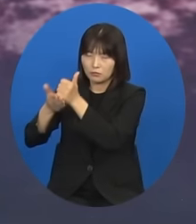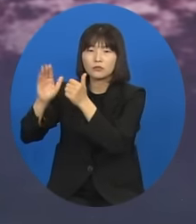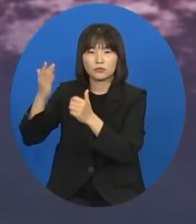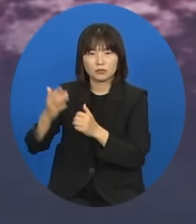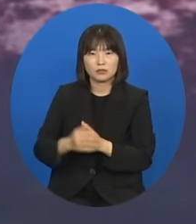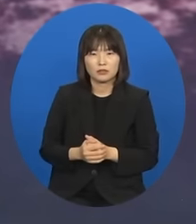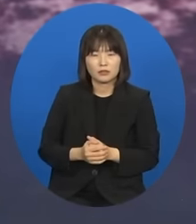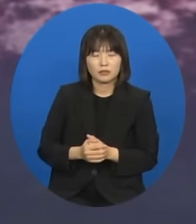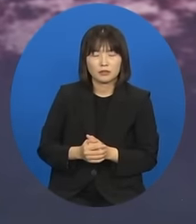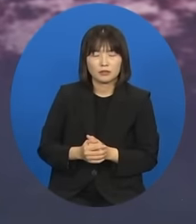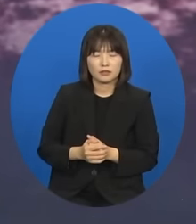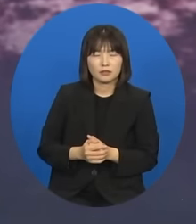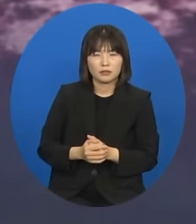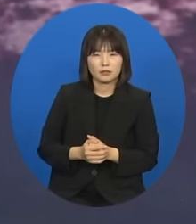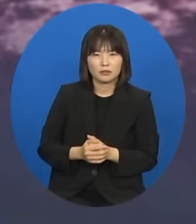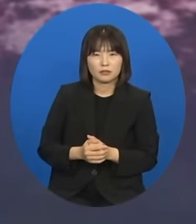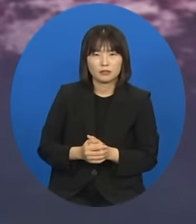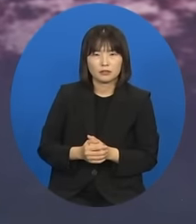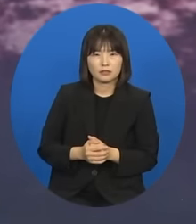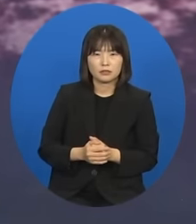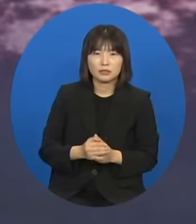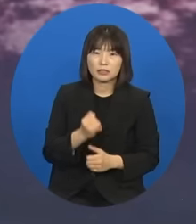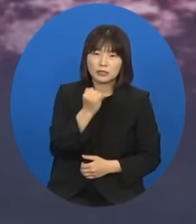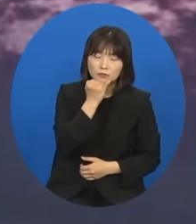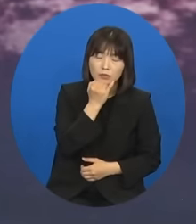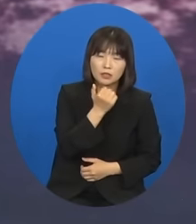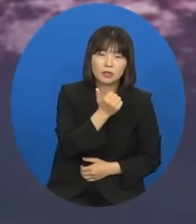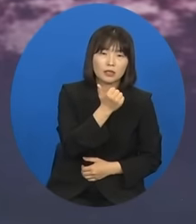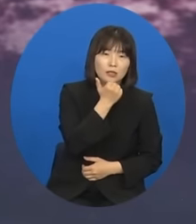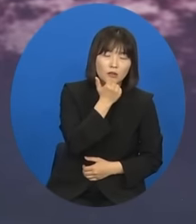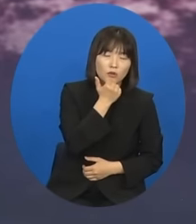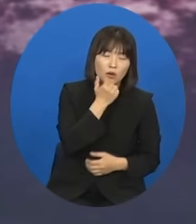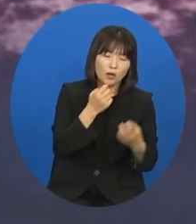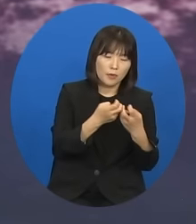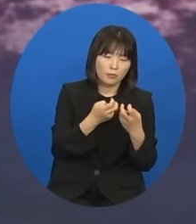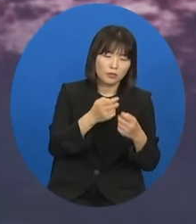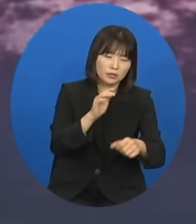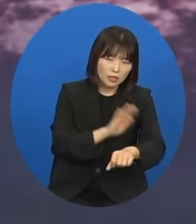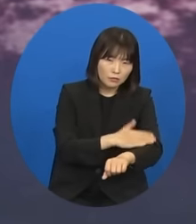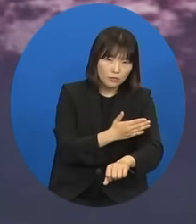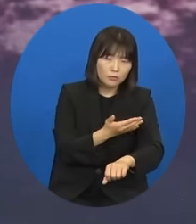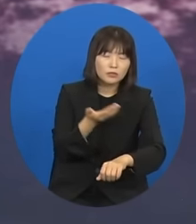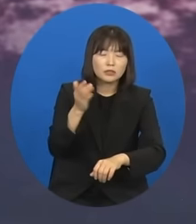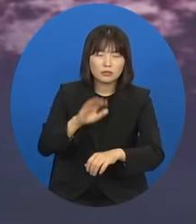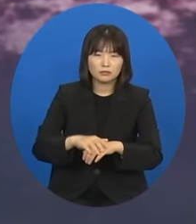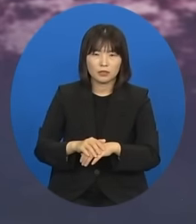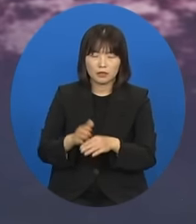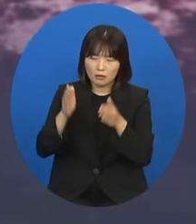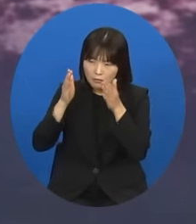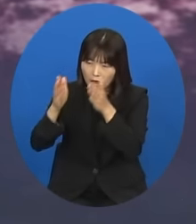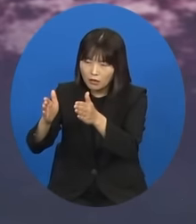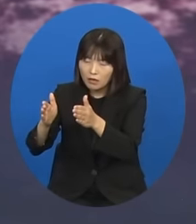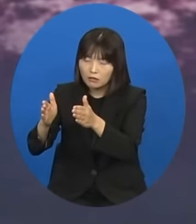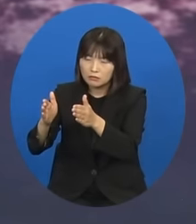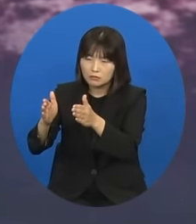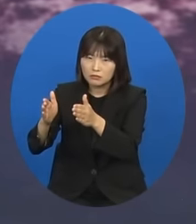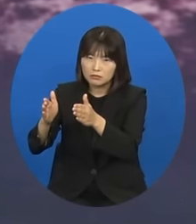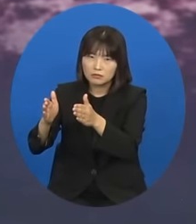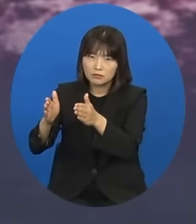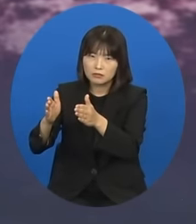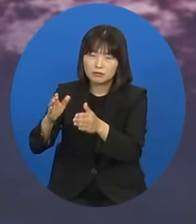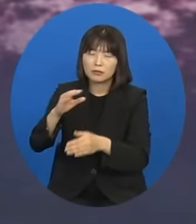리브가 야곱의 수단은 잘못됐지만 그들의 방향은 옳았기 때문에 그래요 영적 축복에 대한